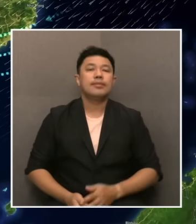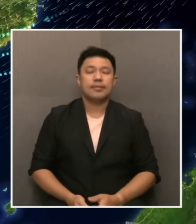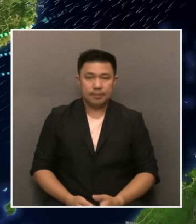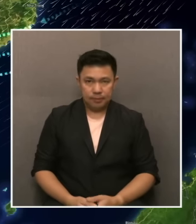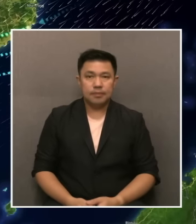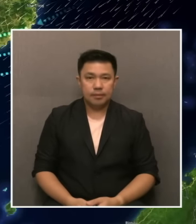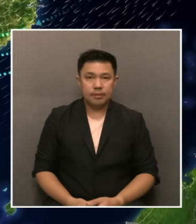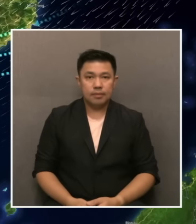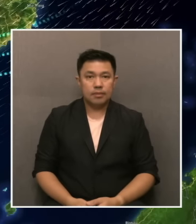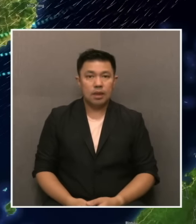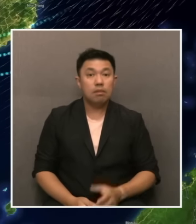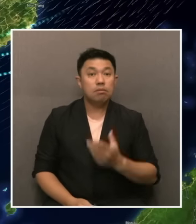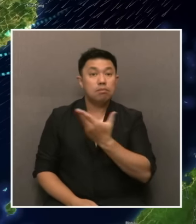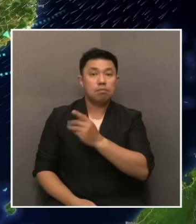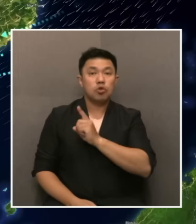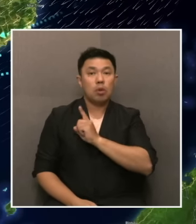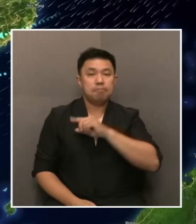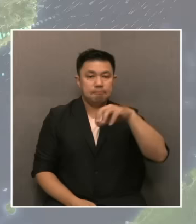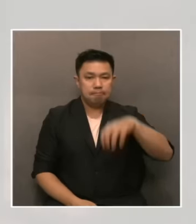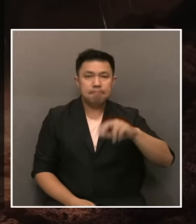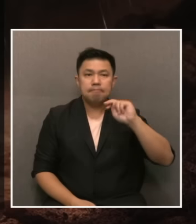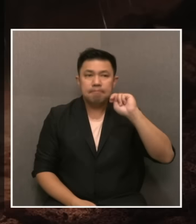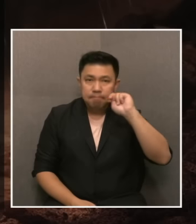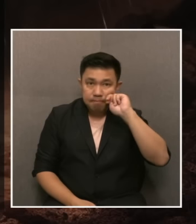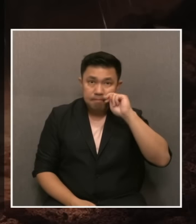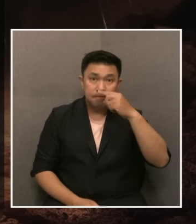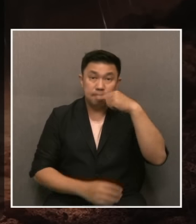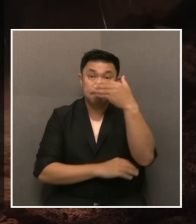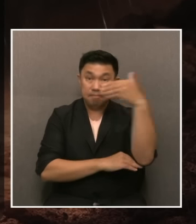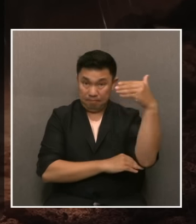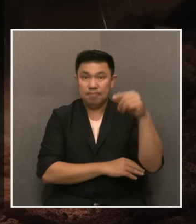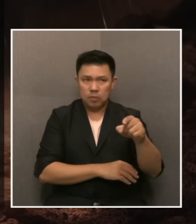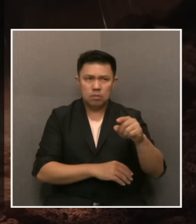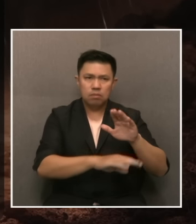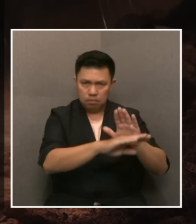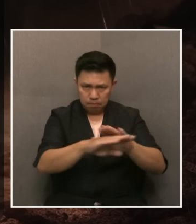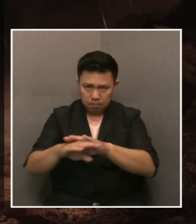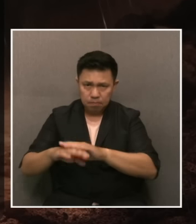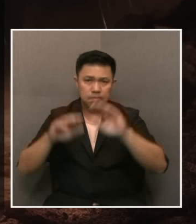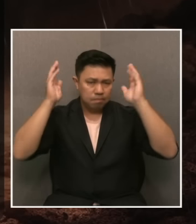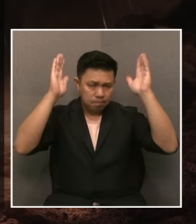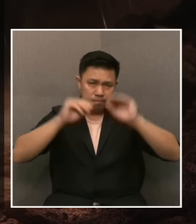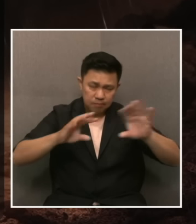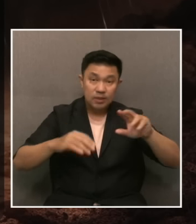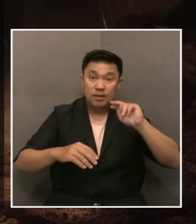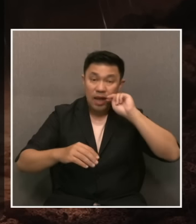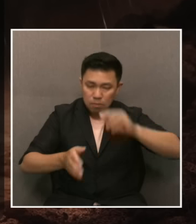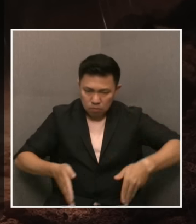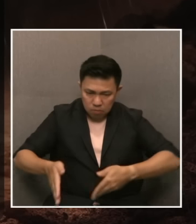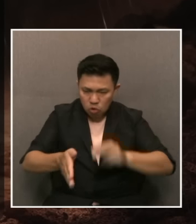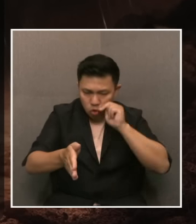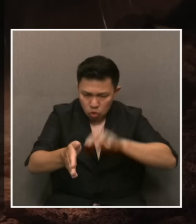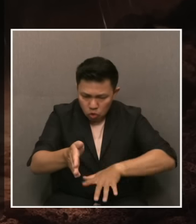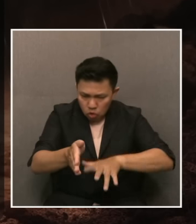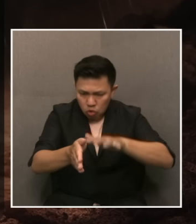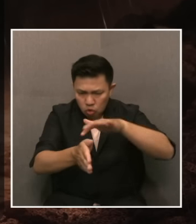ขนาเดวกัน สำนังานสัยากรนำแ่งชาติได้ประกาศเป้าระวังนำลนประหิ่ง น้ำทวมขังพากตายต่อนลางในช่งวันที่